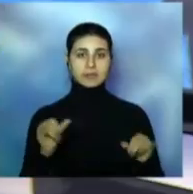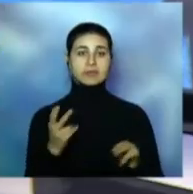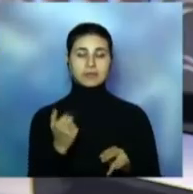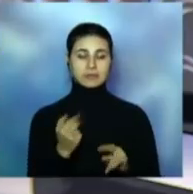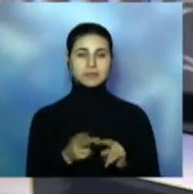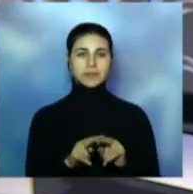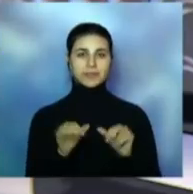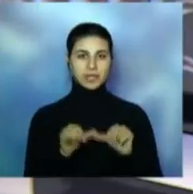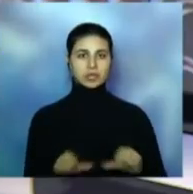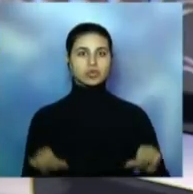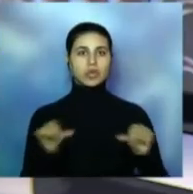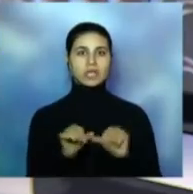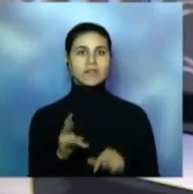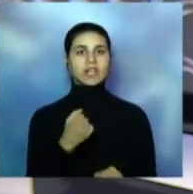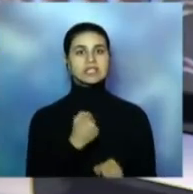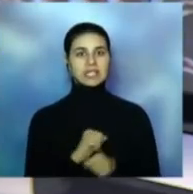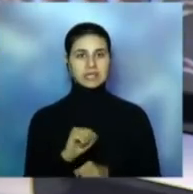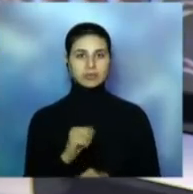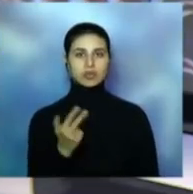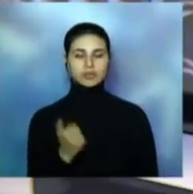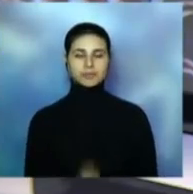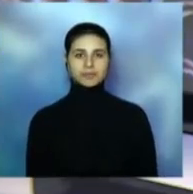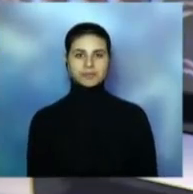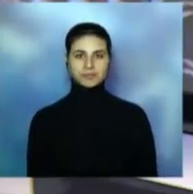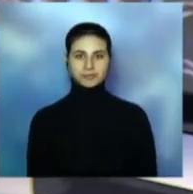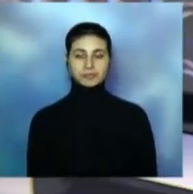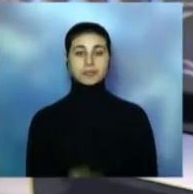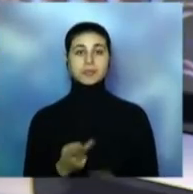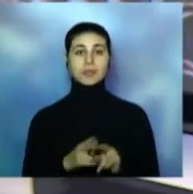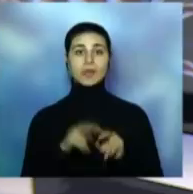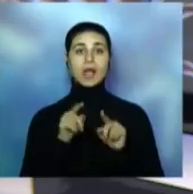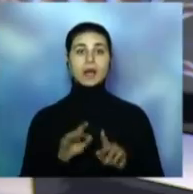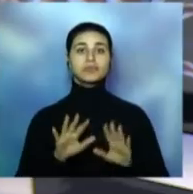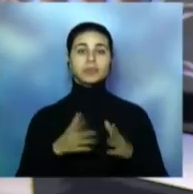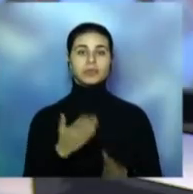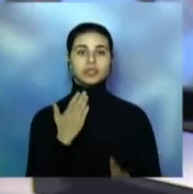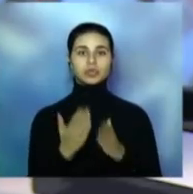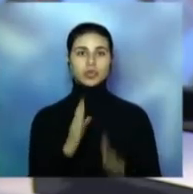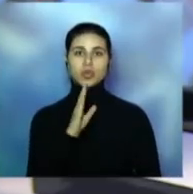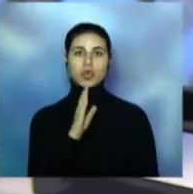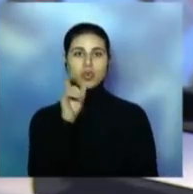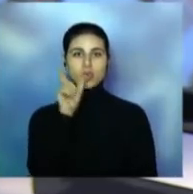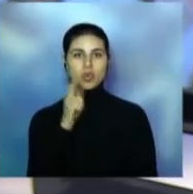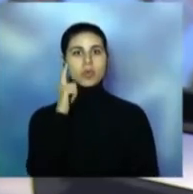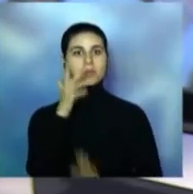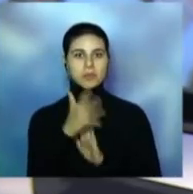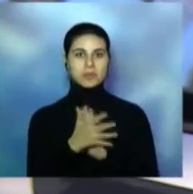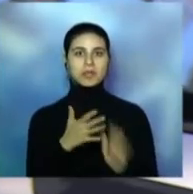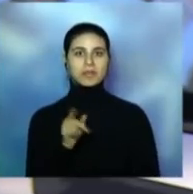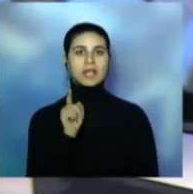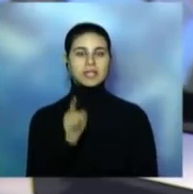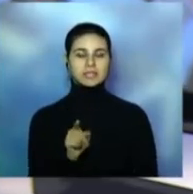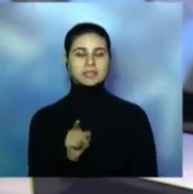იგივე ვიღაცას ვიღაც აცემინოს დაუშვათ, ხო? Და აი ამ შემთხვევაში თუ კი გოგოც მიხვდა, რომ